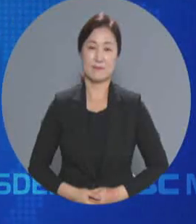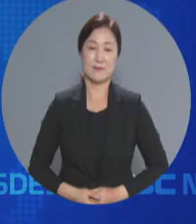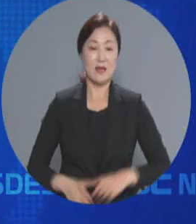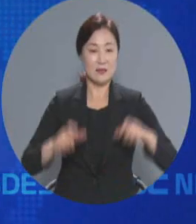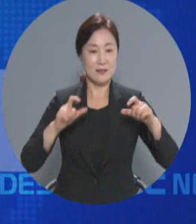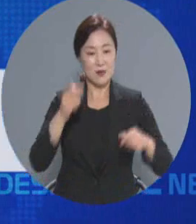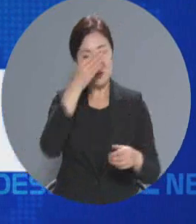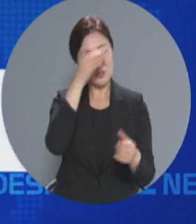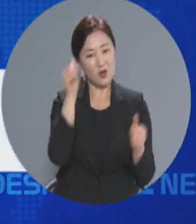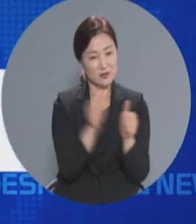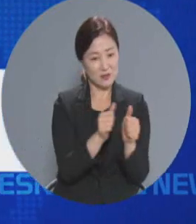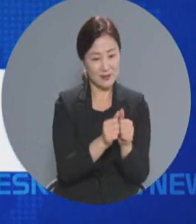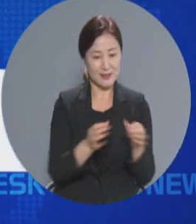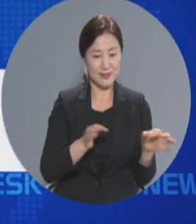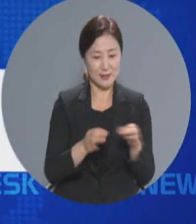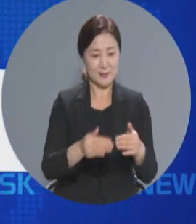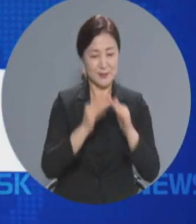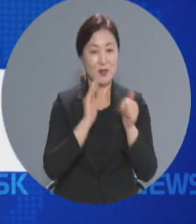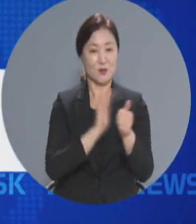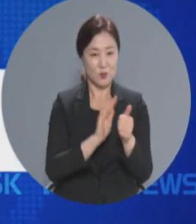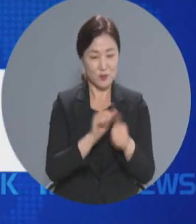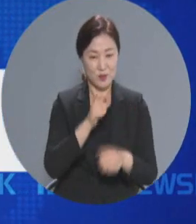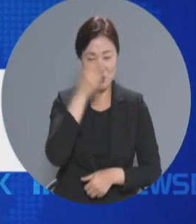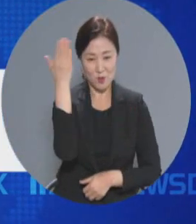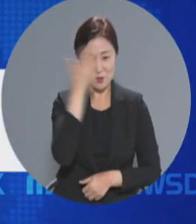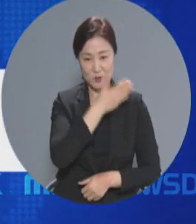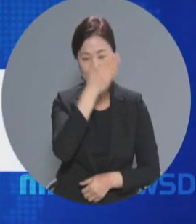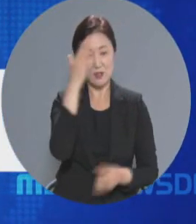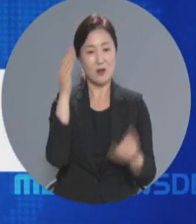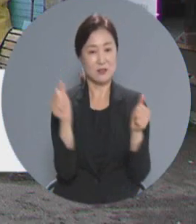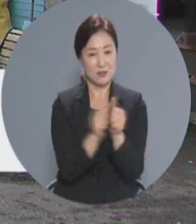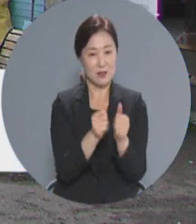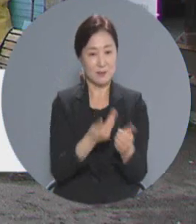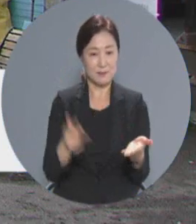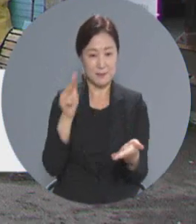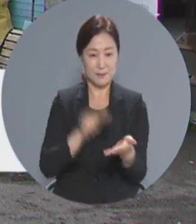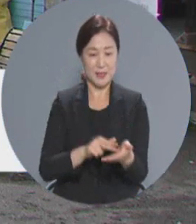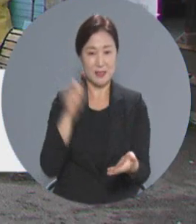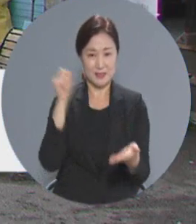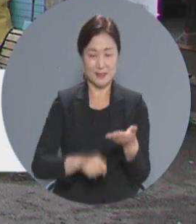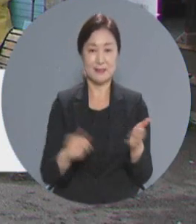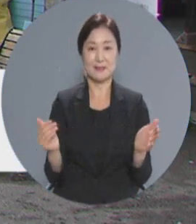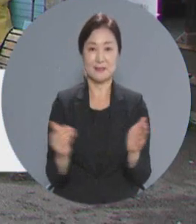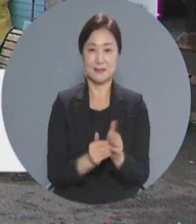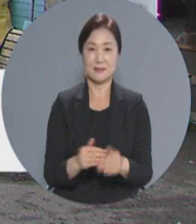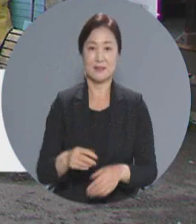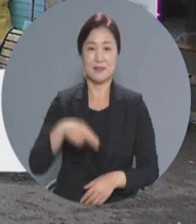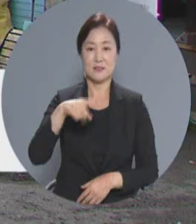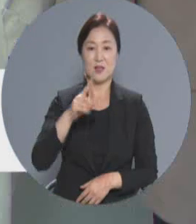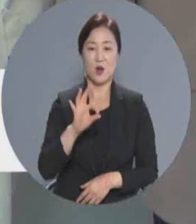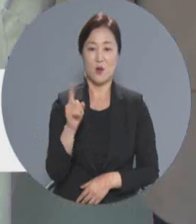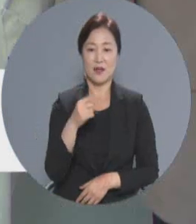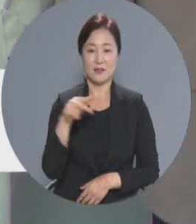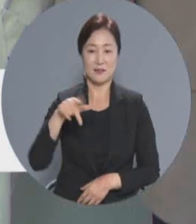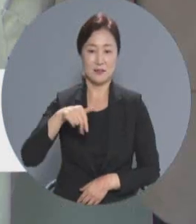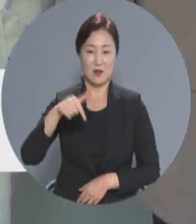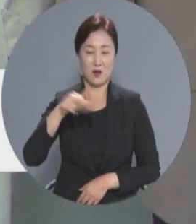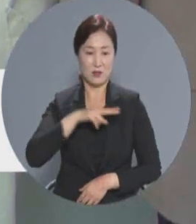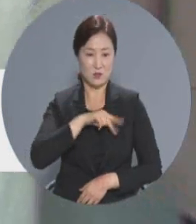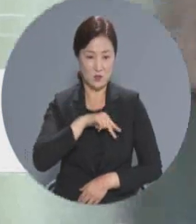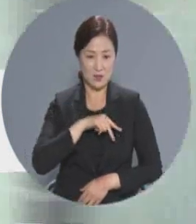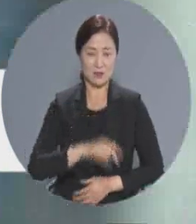지역 청년들의 창업을 지원하는 여수시 청년 창업 지원 조례가 통과됐습니다. 여수시 서완석 의원은 최근